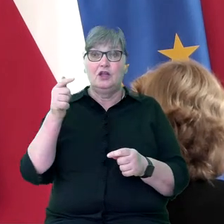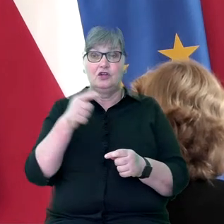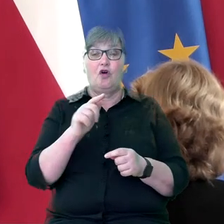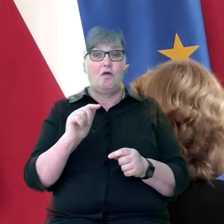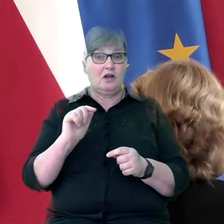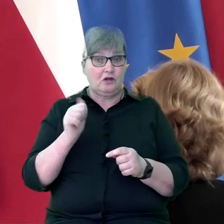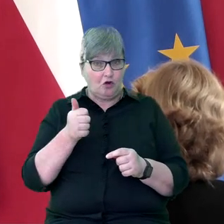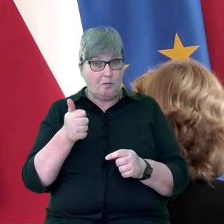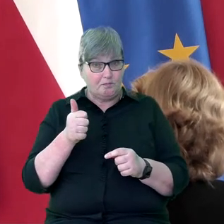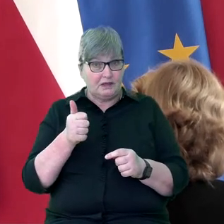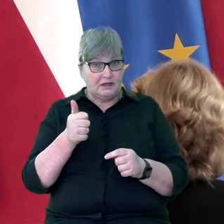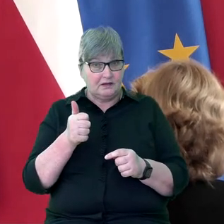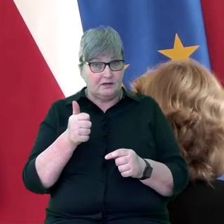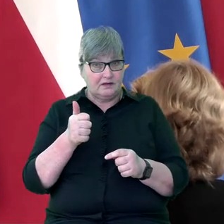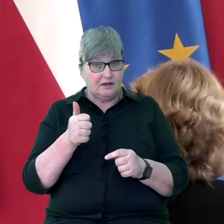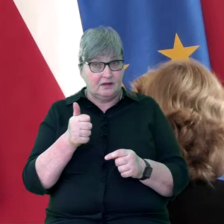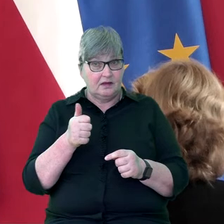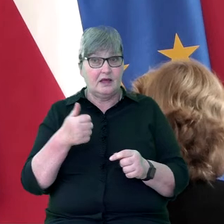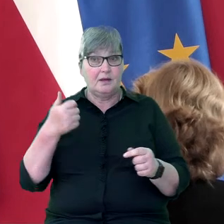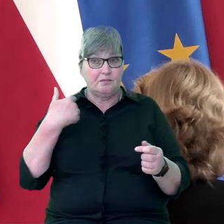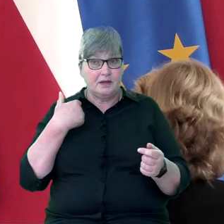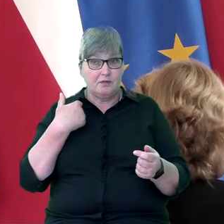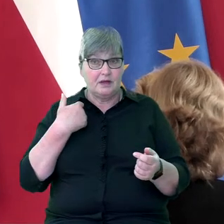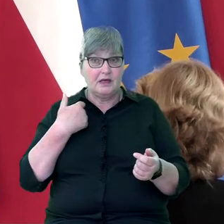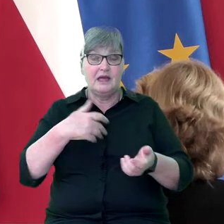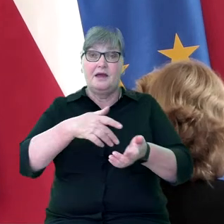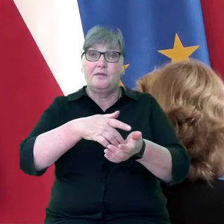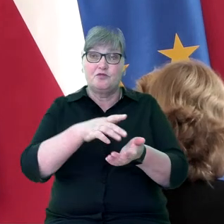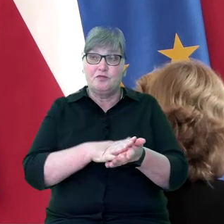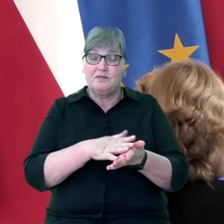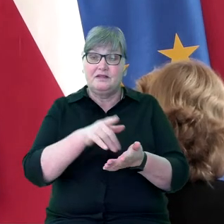naprawdę przypisywane były państwu.